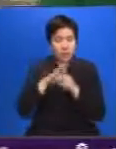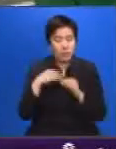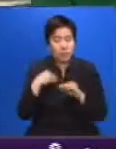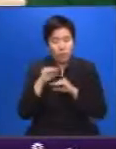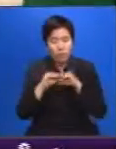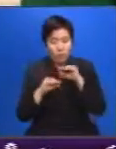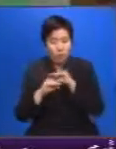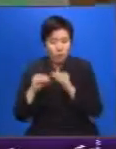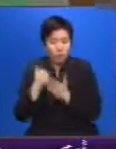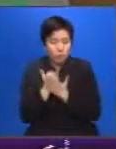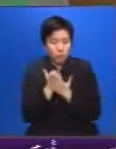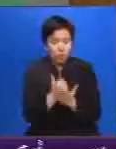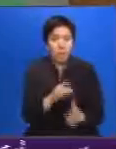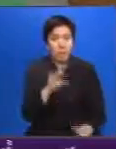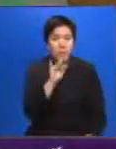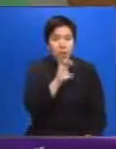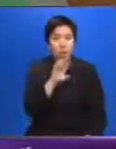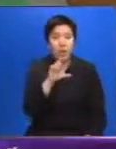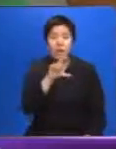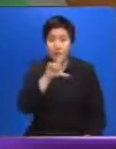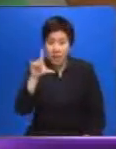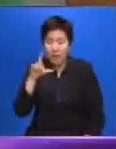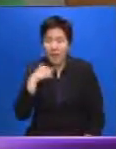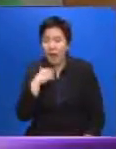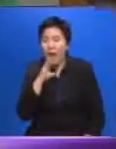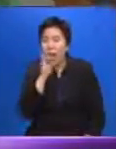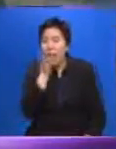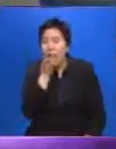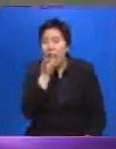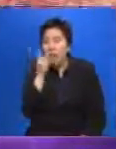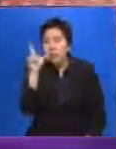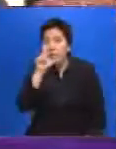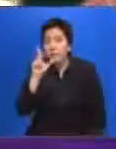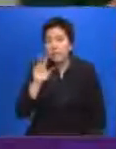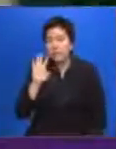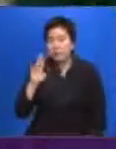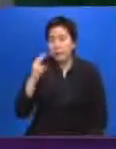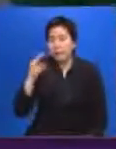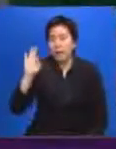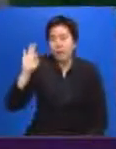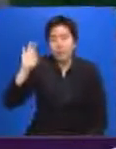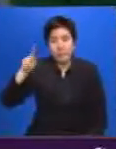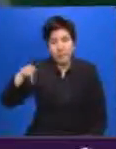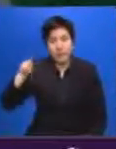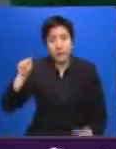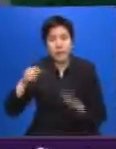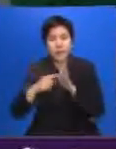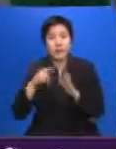การและยังค้างจ่ายอีก800ล้านบาทจากข้าวเปลือกที่อยู่ในโกดัง 49,000 ตัน